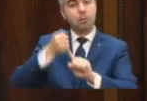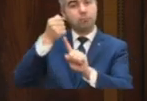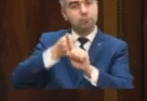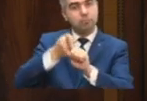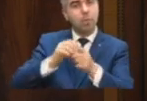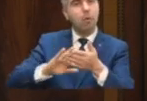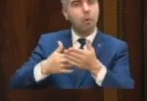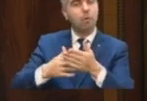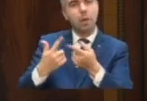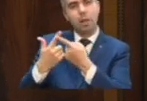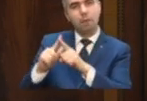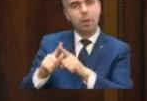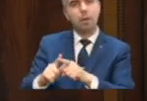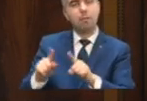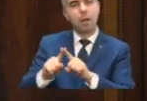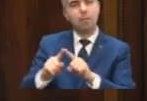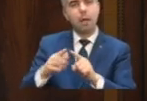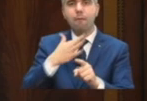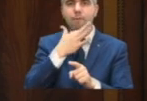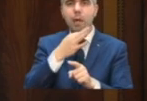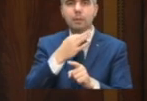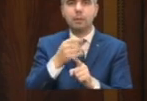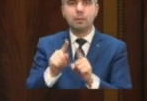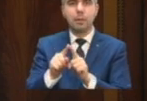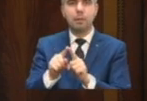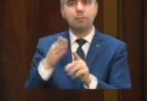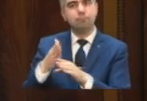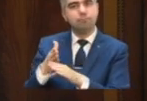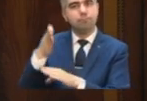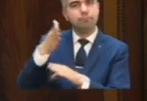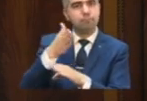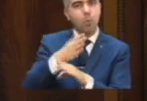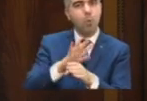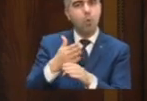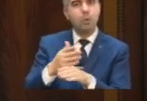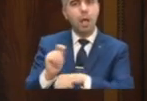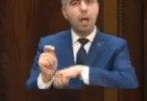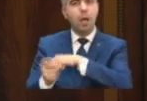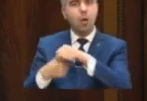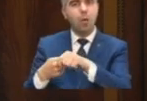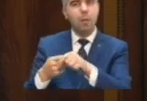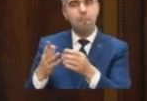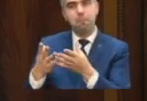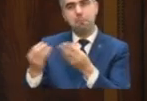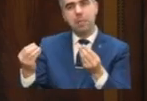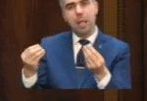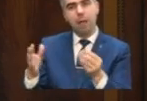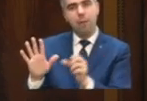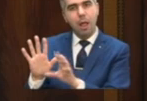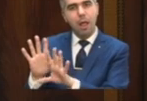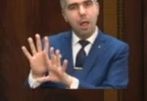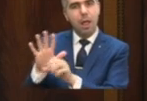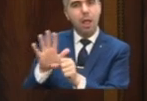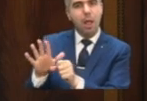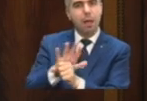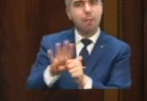مخططات هيكلية مبسطة لتوجيه التعمير للدواوير والتجمعات القروية اللي كتعرف ضغط، وفتح أيضا